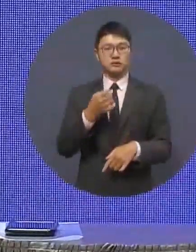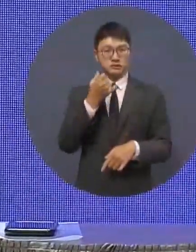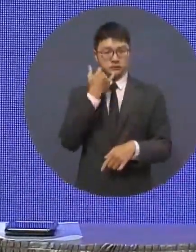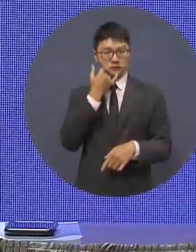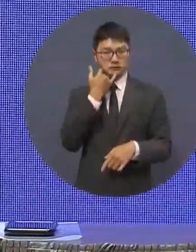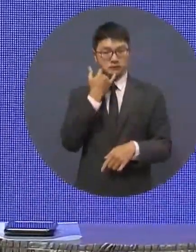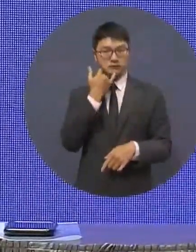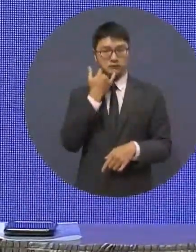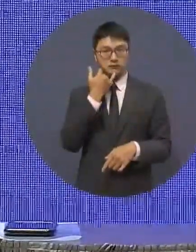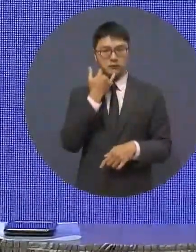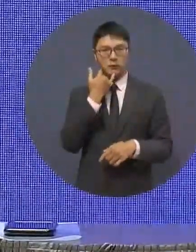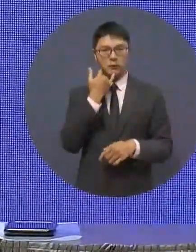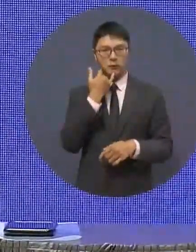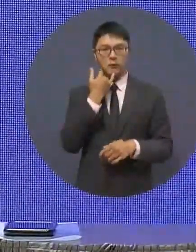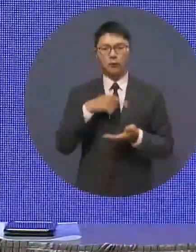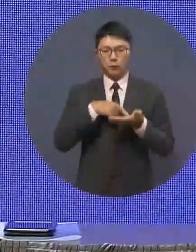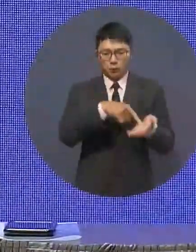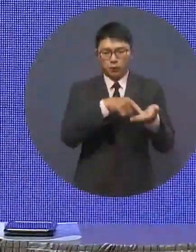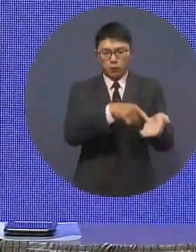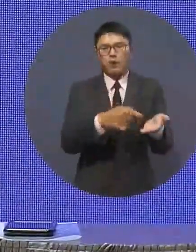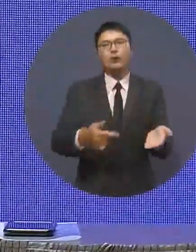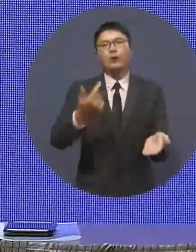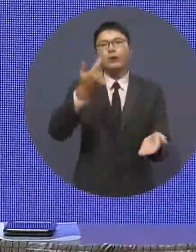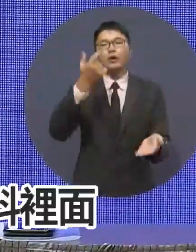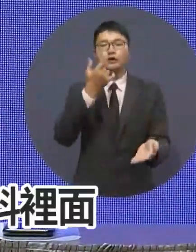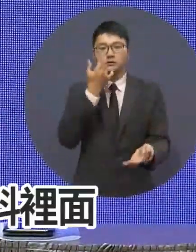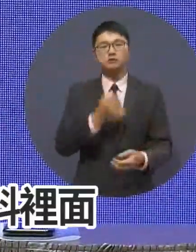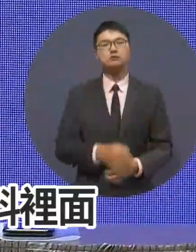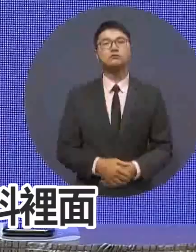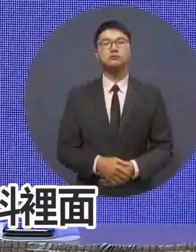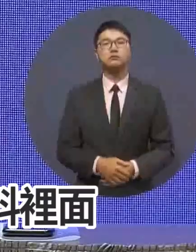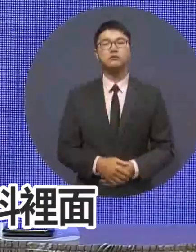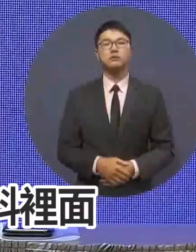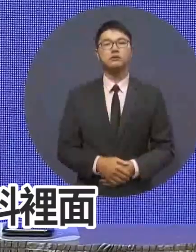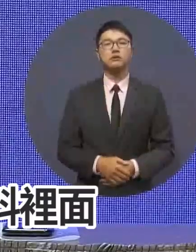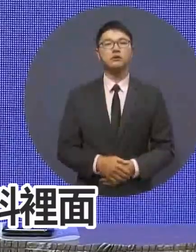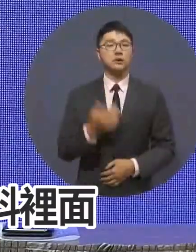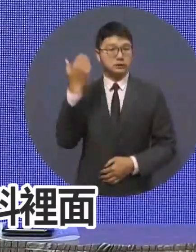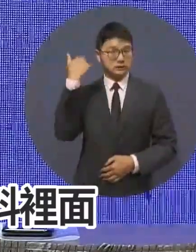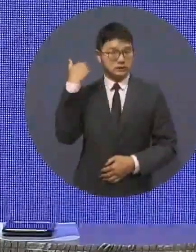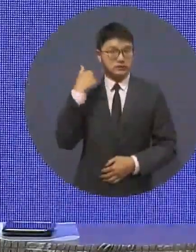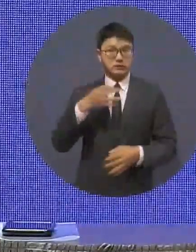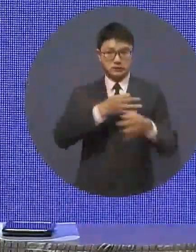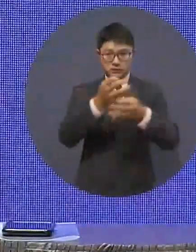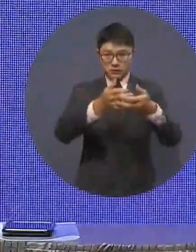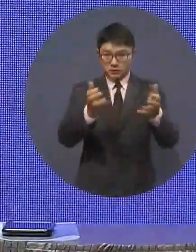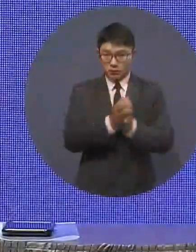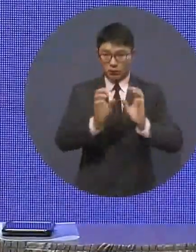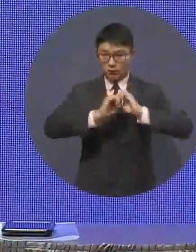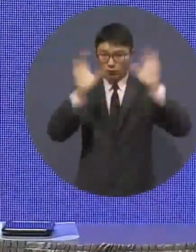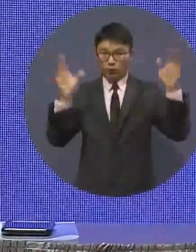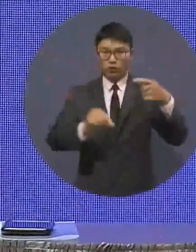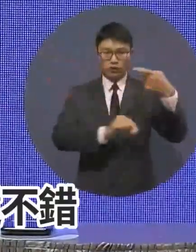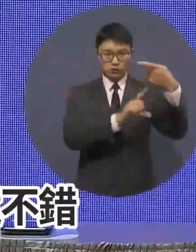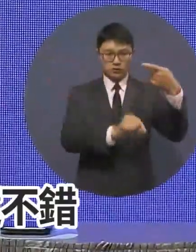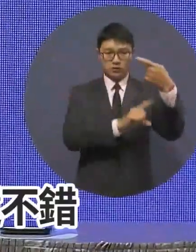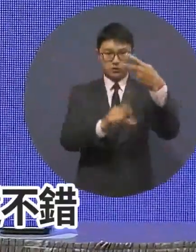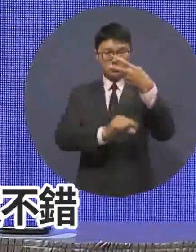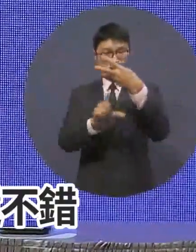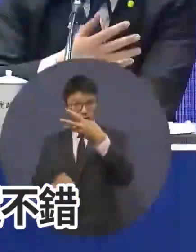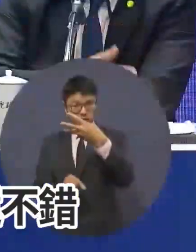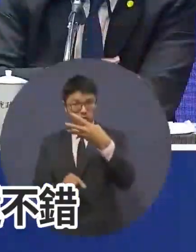能够迅速的提出申请。那我们知道说，其实在前几次经济部公布的资料里面，我们1到3月其实我